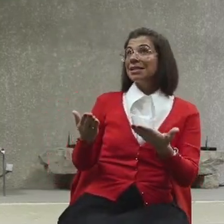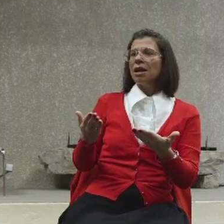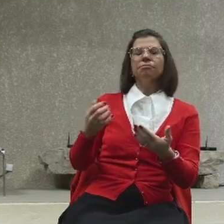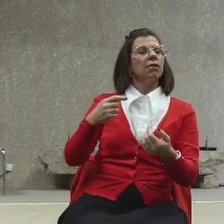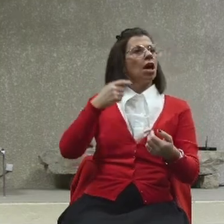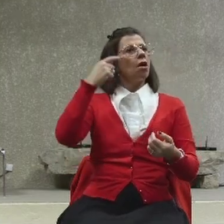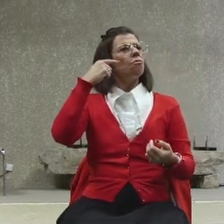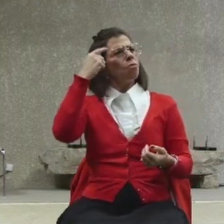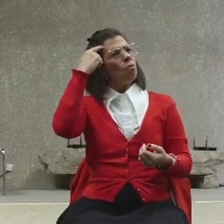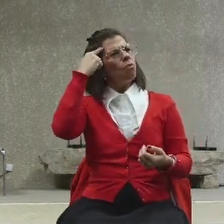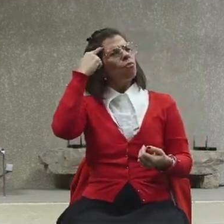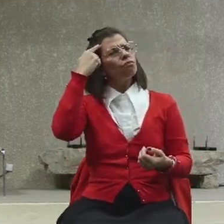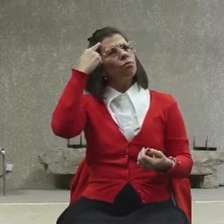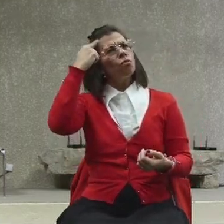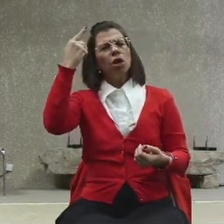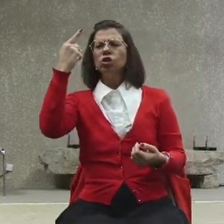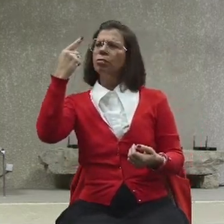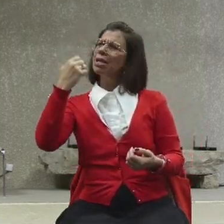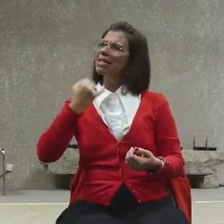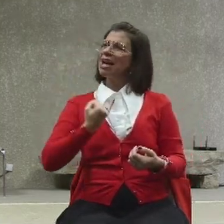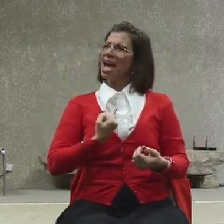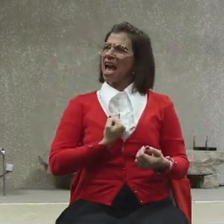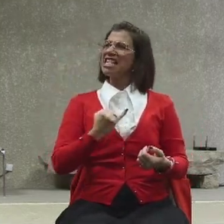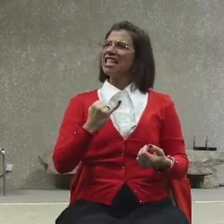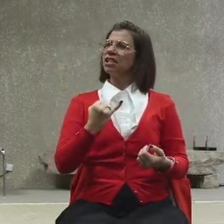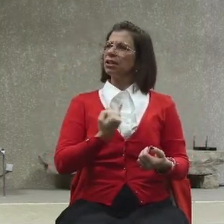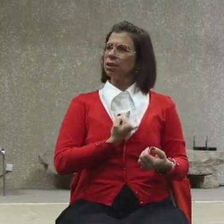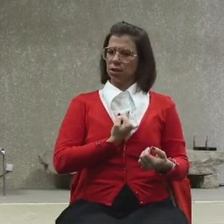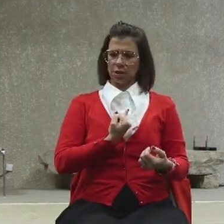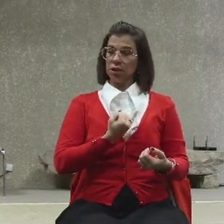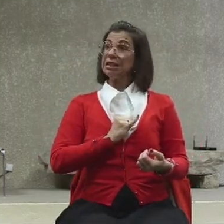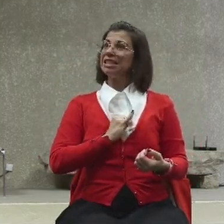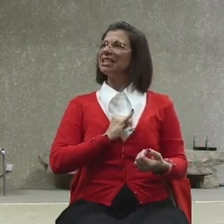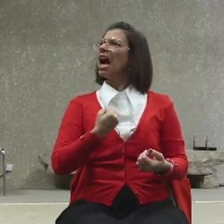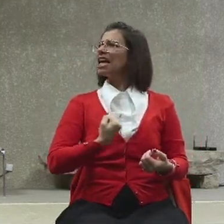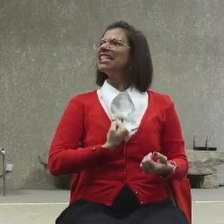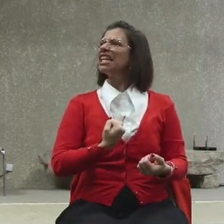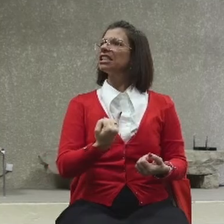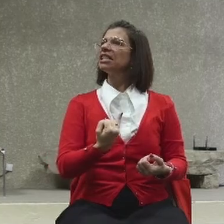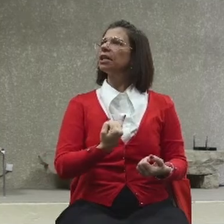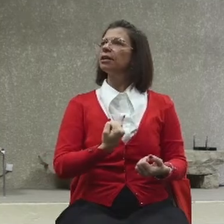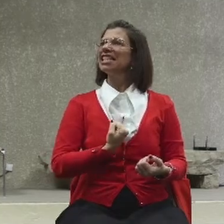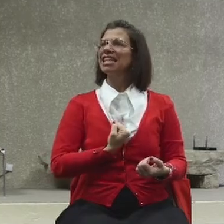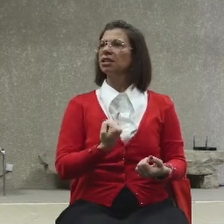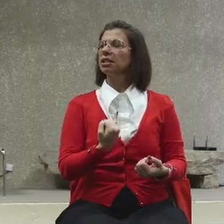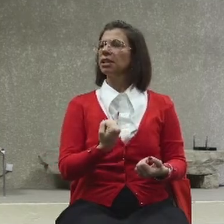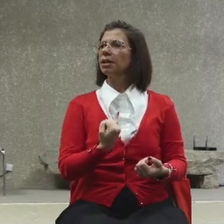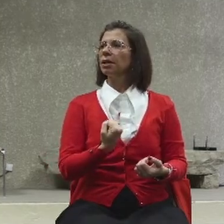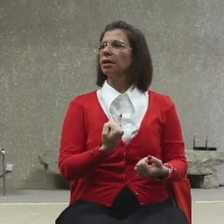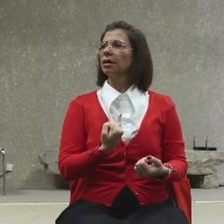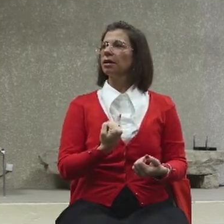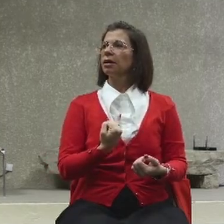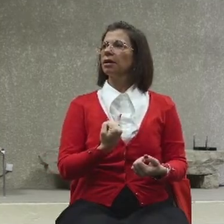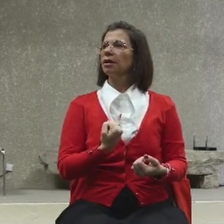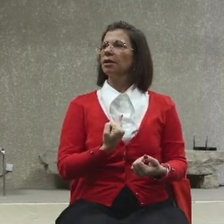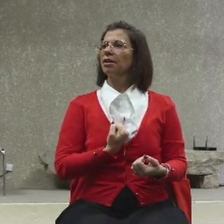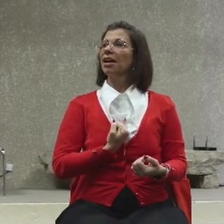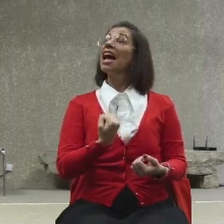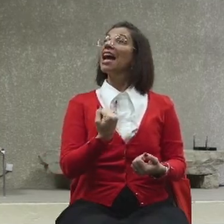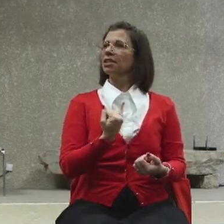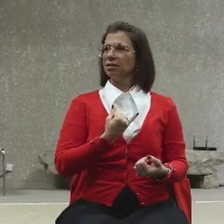voient leur personne visible, l'expérience visible, et ils se disent non, oui, il s'est passé quelque